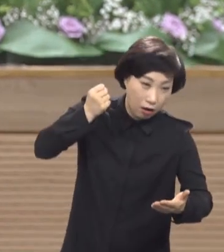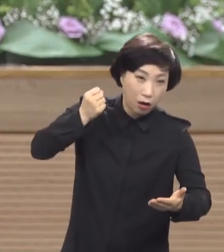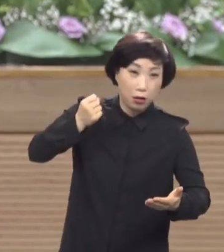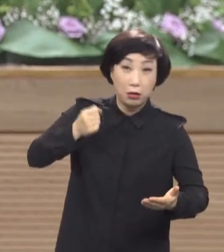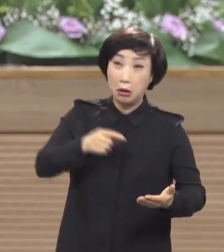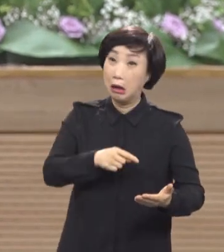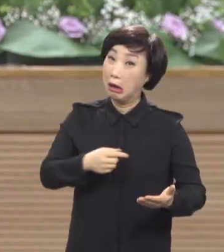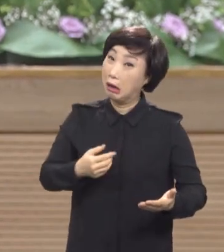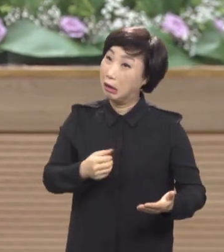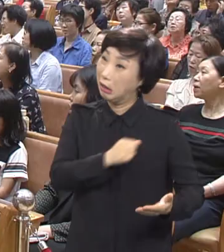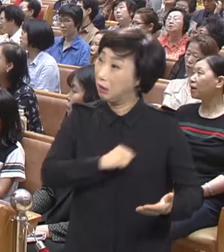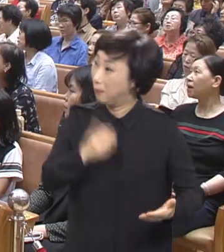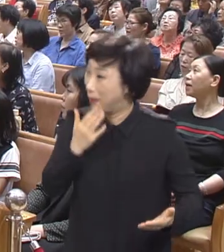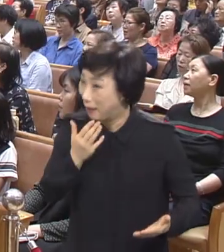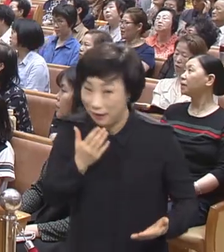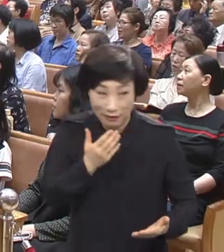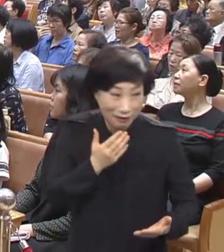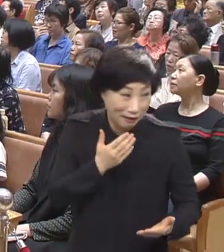견디겠는가